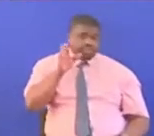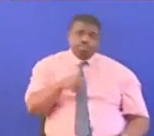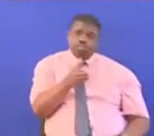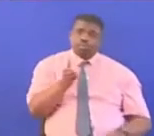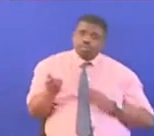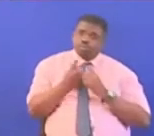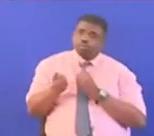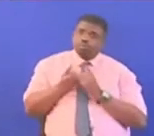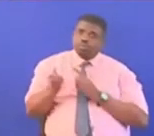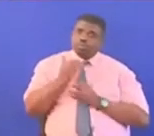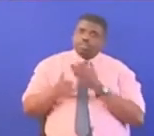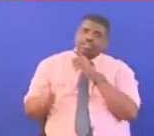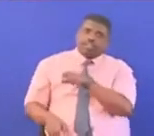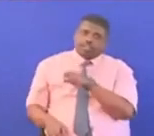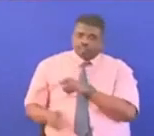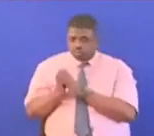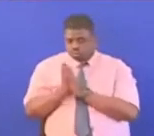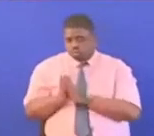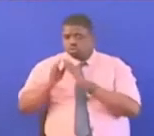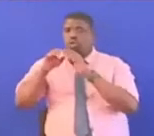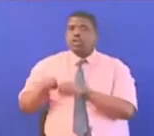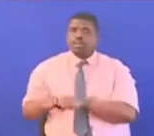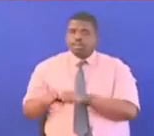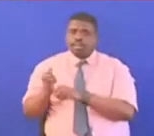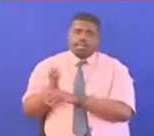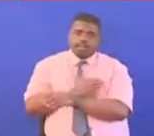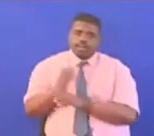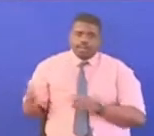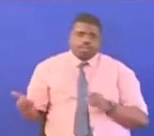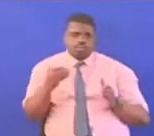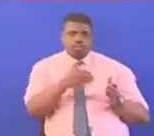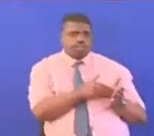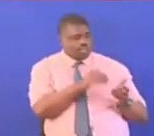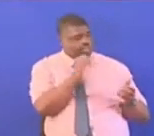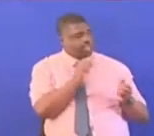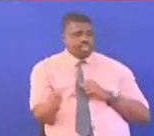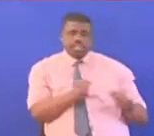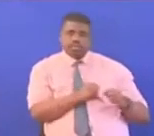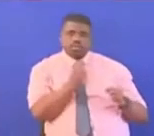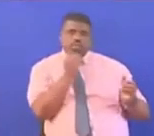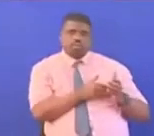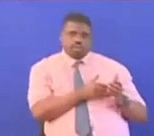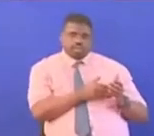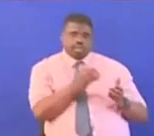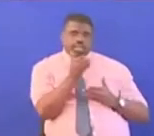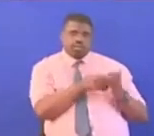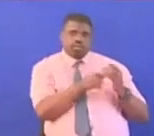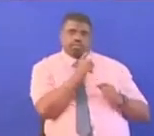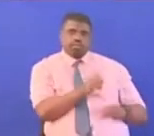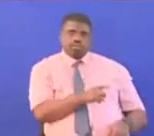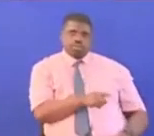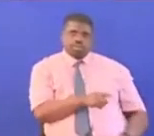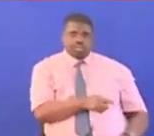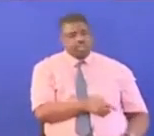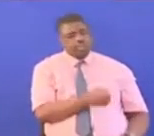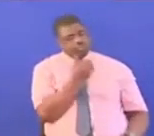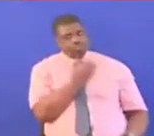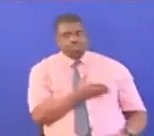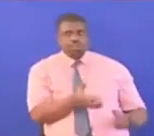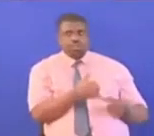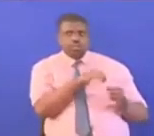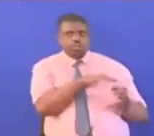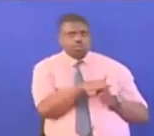zungumzia hilo eneo. Wanatamani kukukamata hata kabla hujafika huko. Kitendo tu cha kuzungumza kwamba eneo fulani ni potential kwa nchi hii